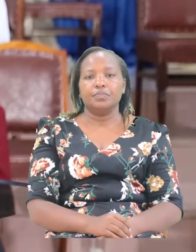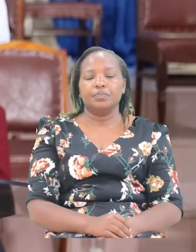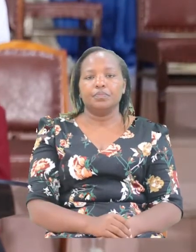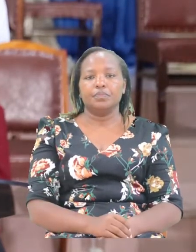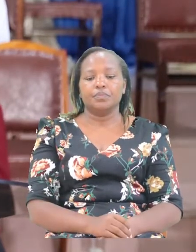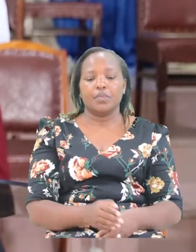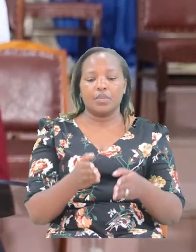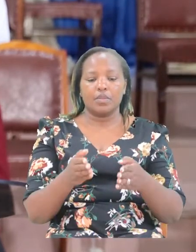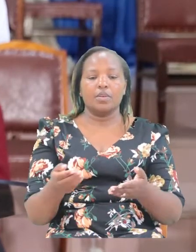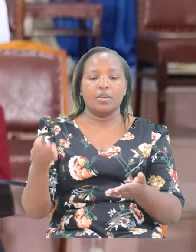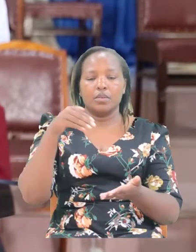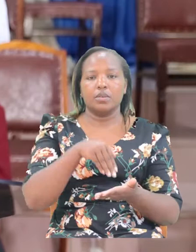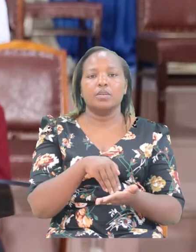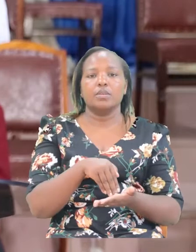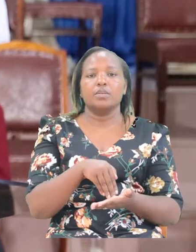Hapo tena